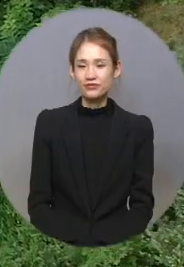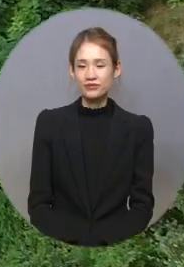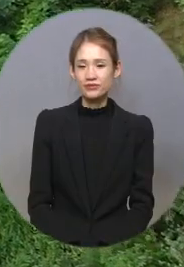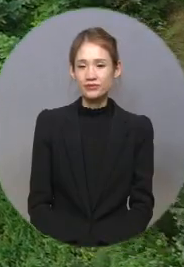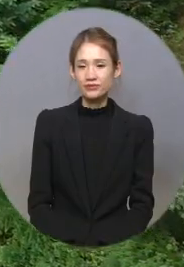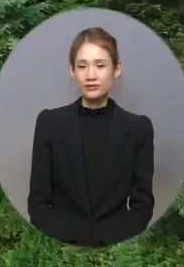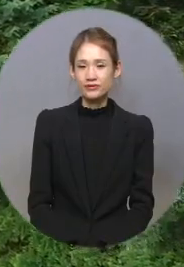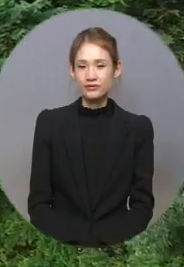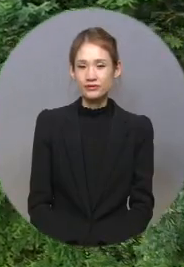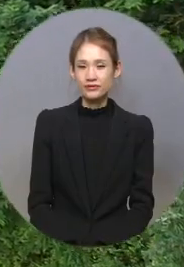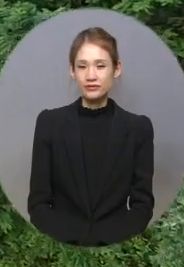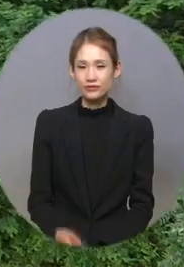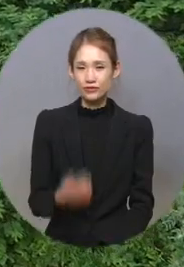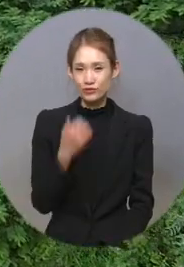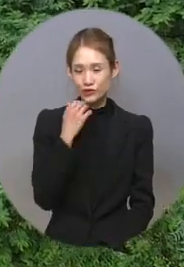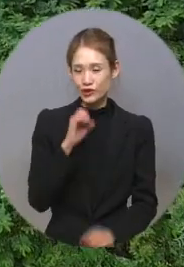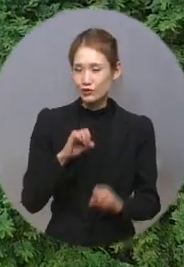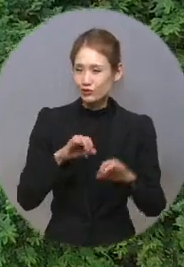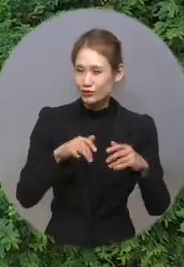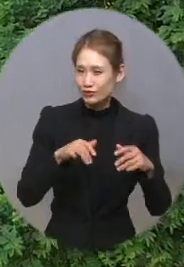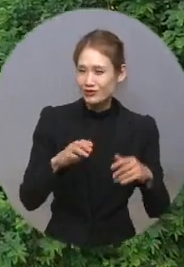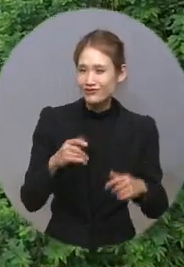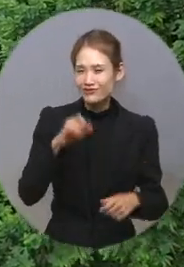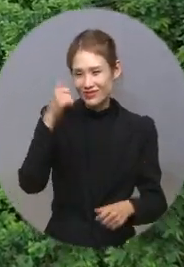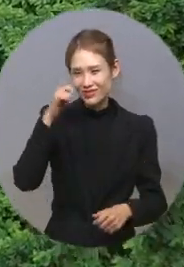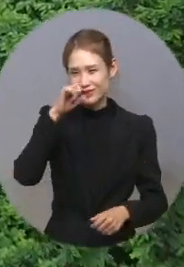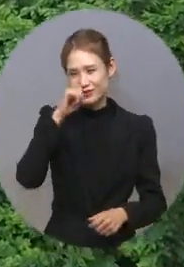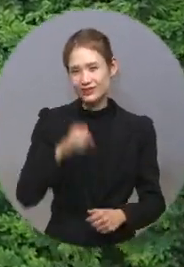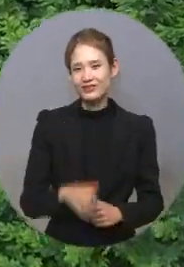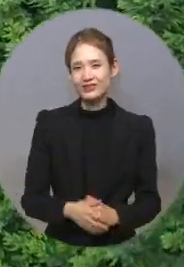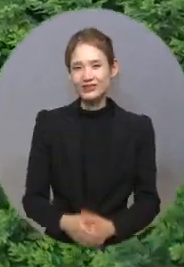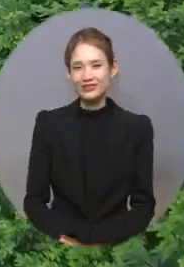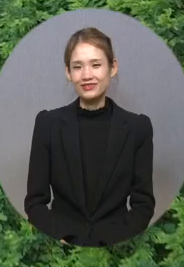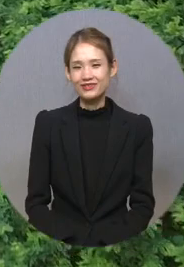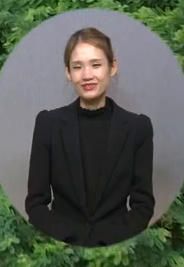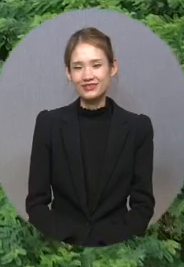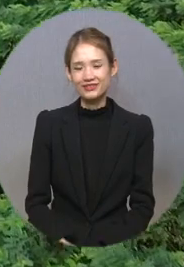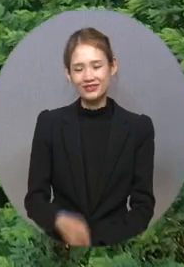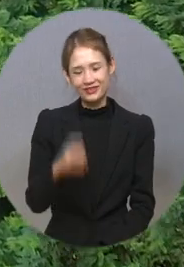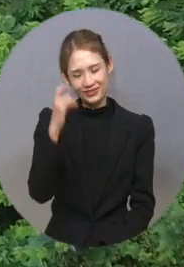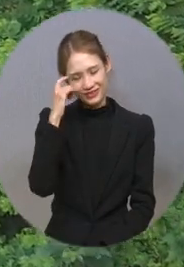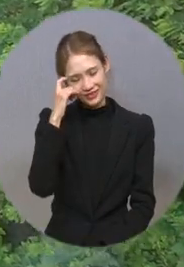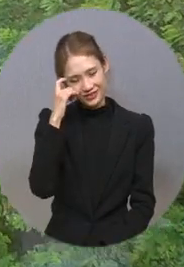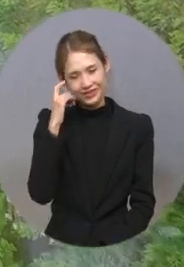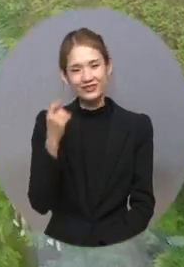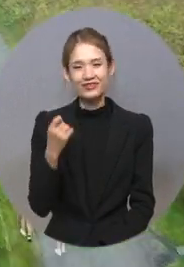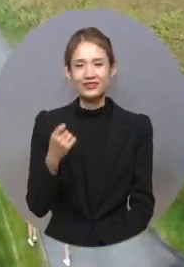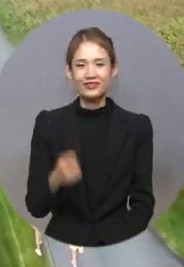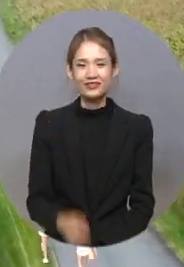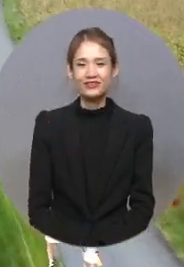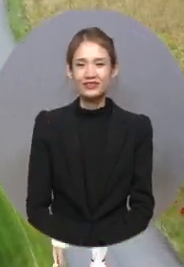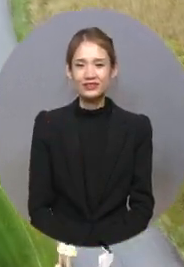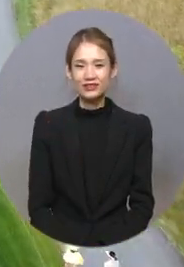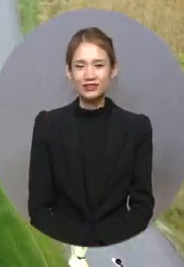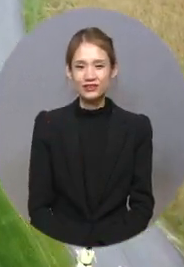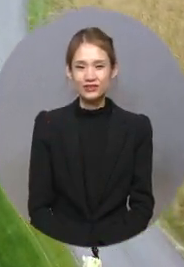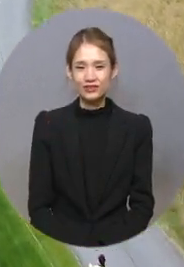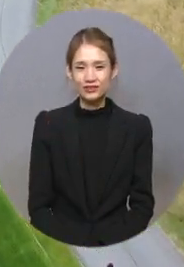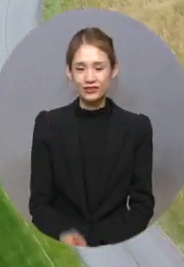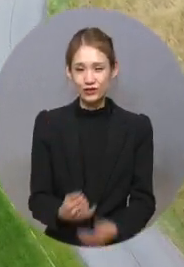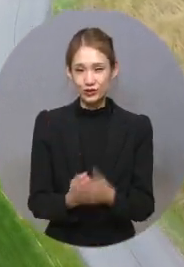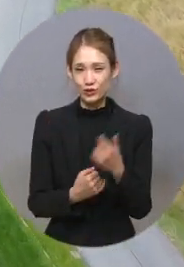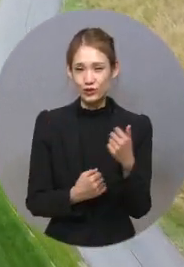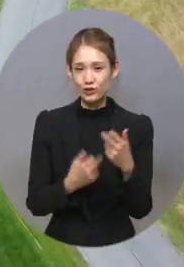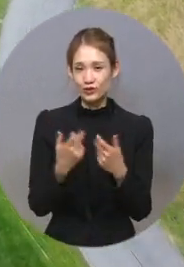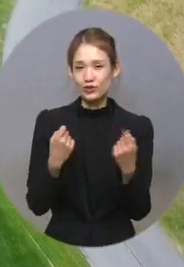눈에서 굴려줬으면 좋겠다. 저까지 그냥 정신 나간 거잖아. 정신 나갔어. 괜찮아. 오빠도 우리랑 같은